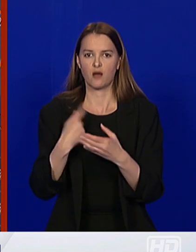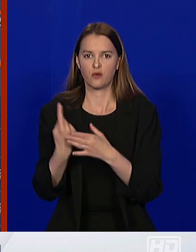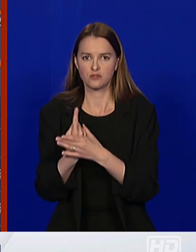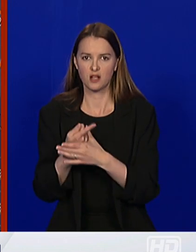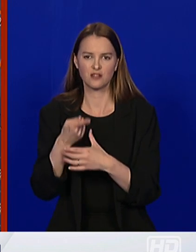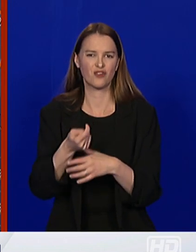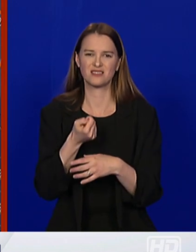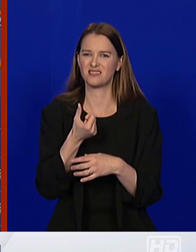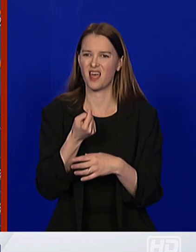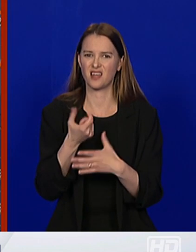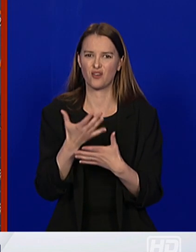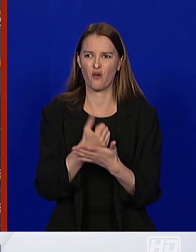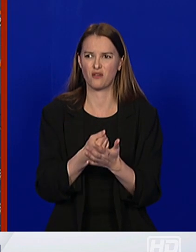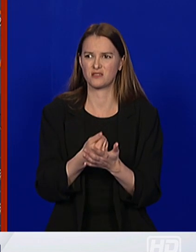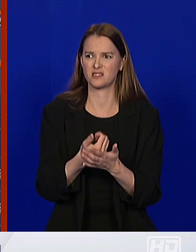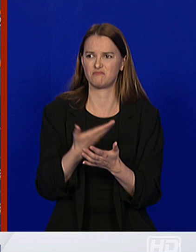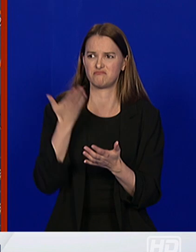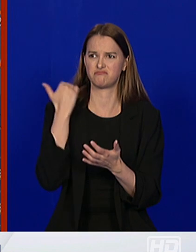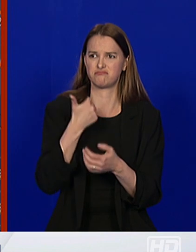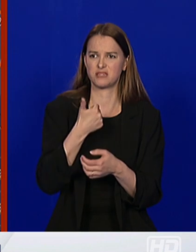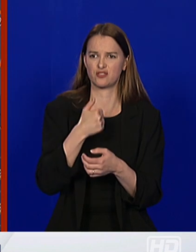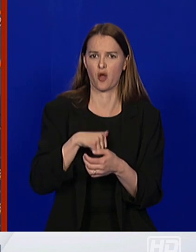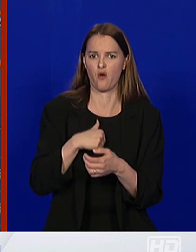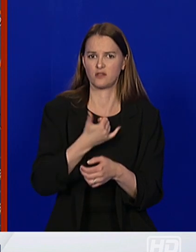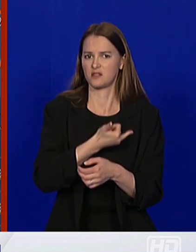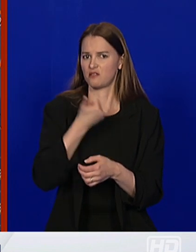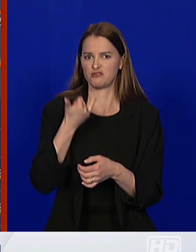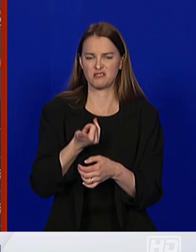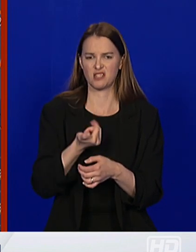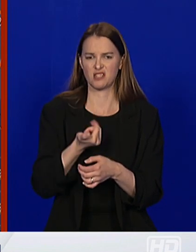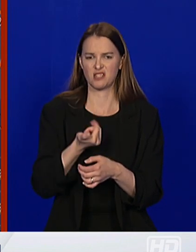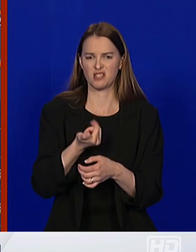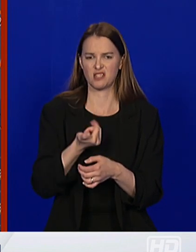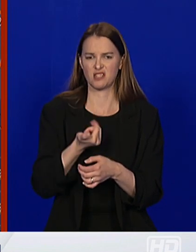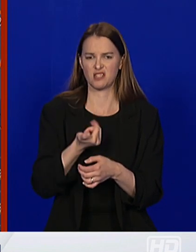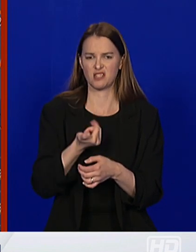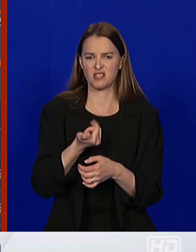U zadnjih, rekao bih, 100 godina se vrlo rijetko koristila, osim za